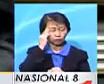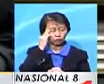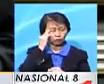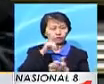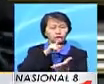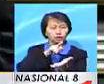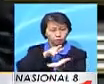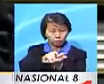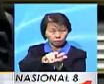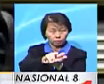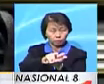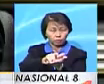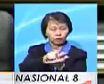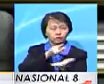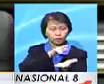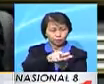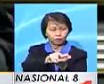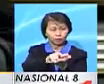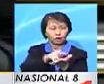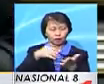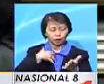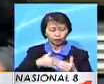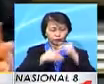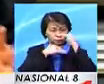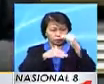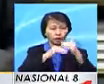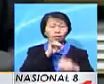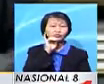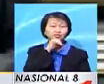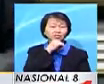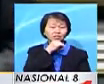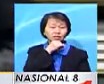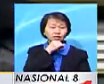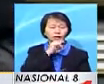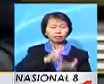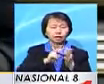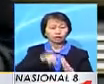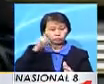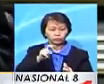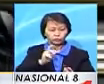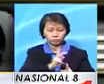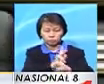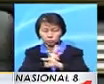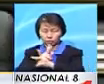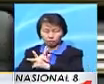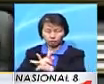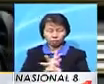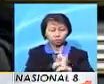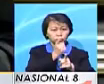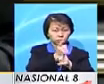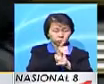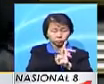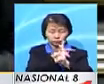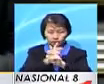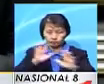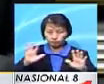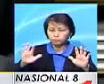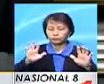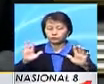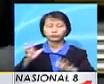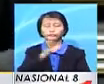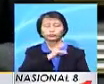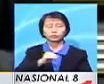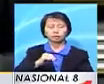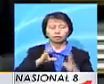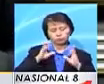lapangan terbang kita telah berada di tahap jingga. Artinya kita perlu berhati-hati, dan mesyuarat